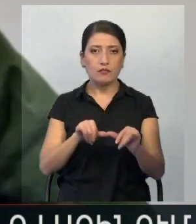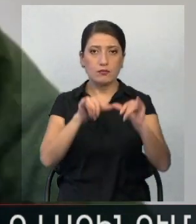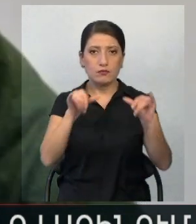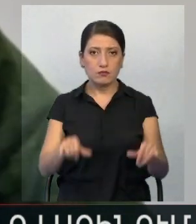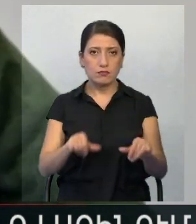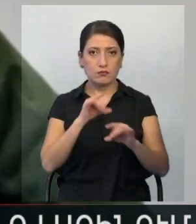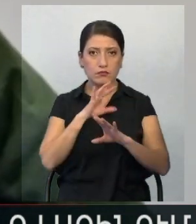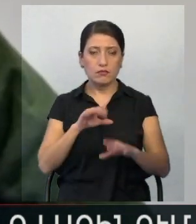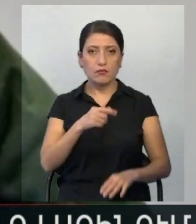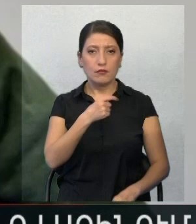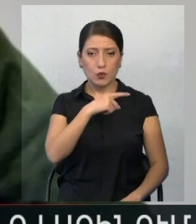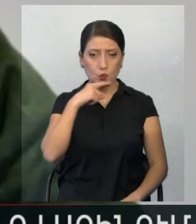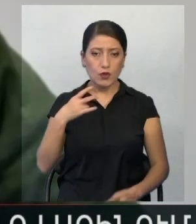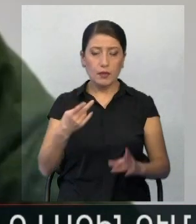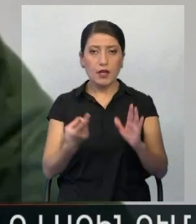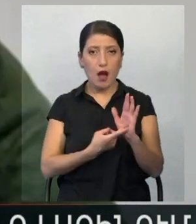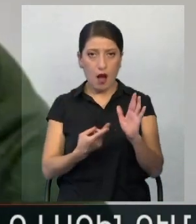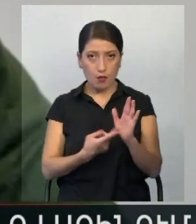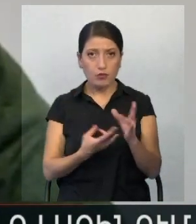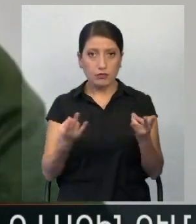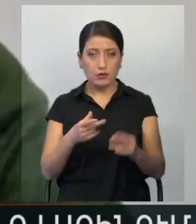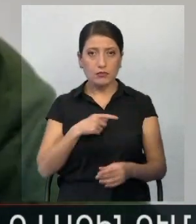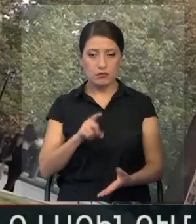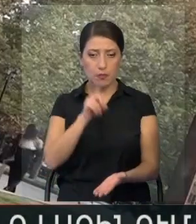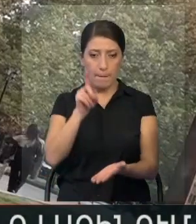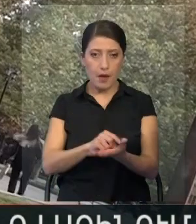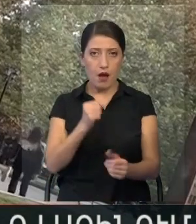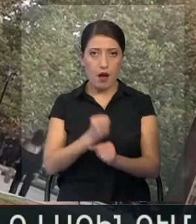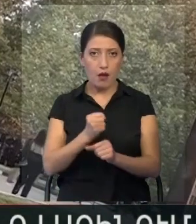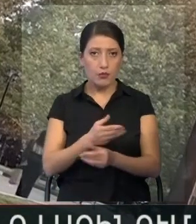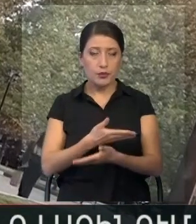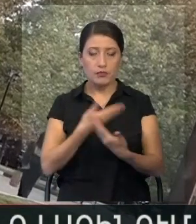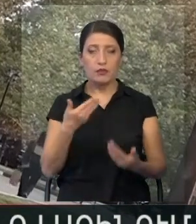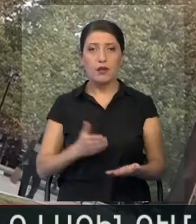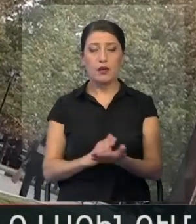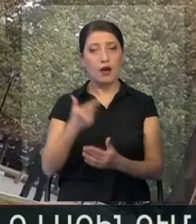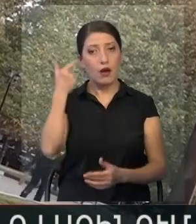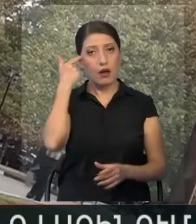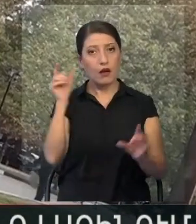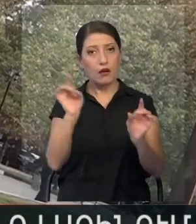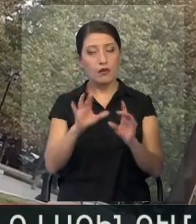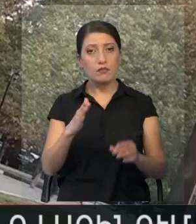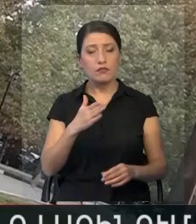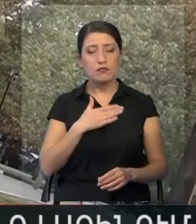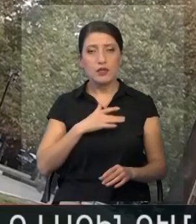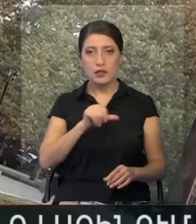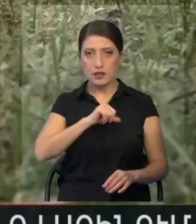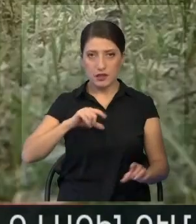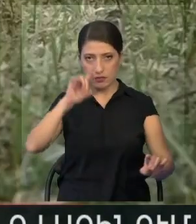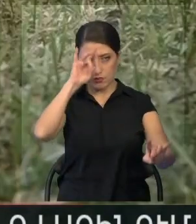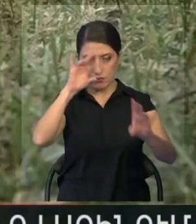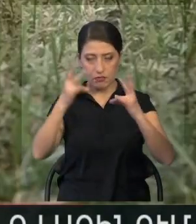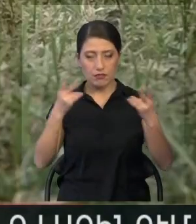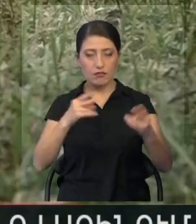չգեներացվեն, ինչպես նաև ինքը ապացուցի, որ ինքը իր պարտականությունները կատարում է։ Քաղաքագետի խոսքով մեր գլխիճարը ինքներս